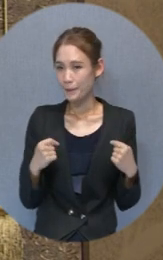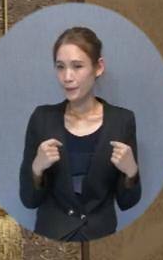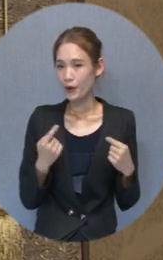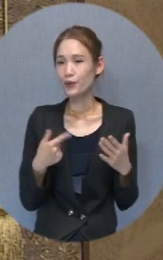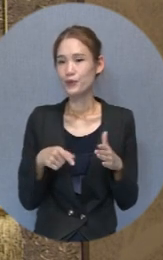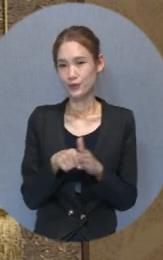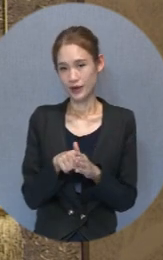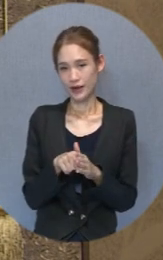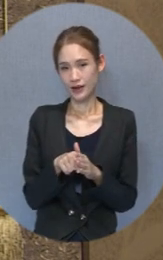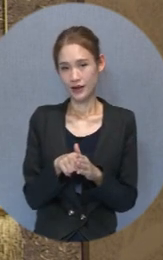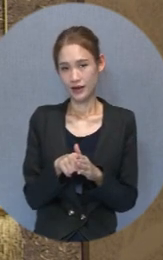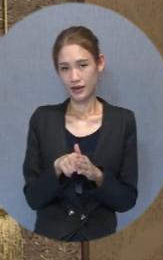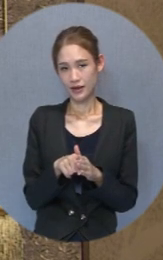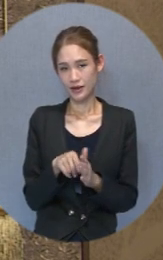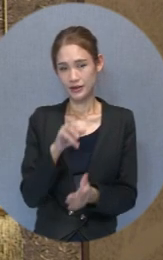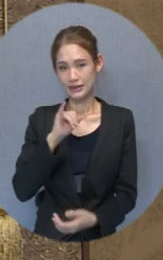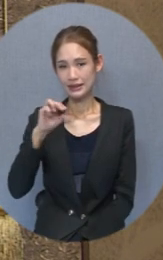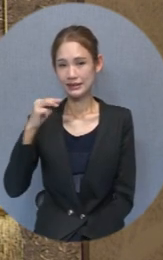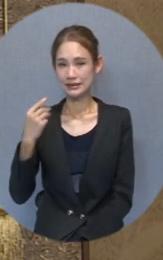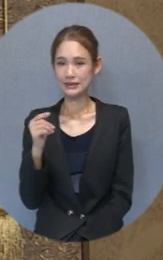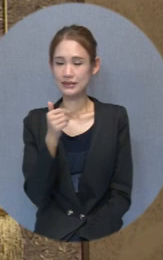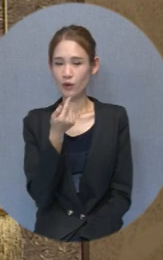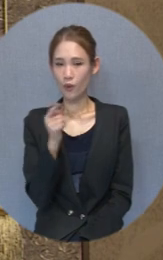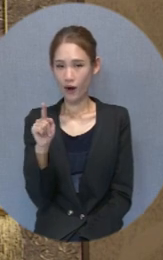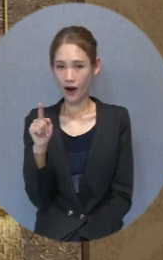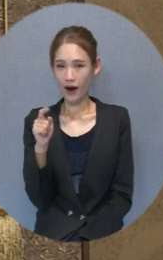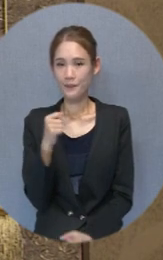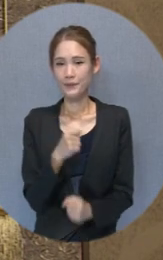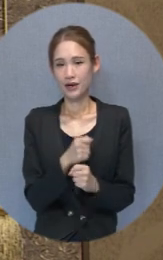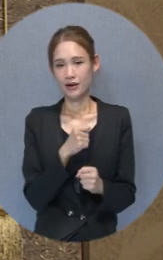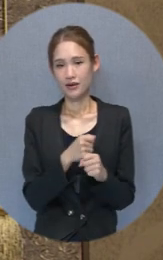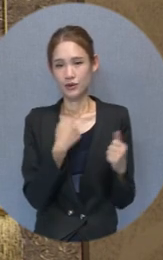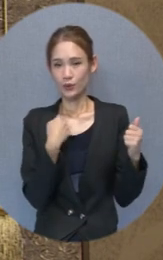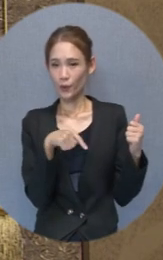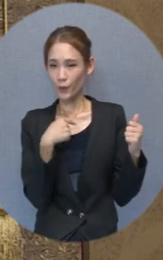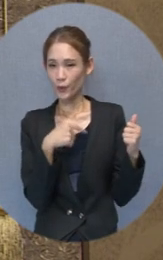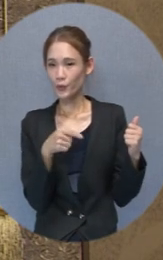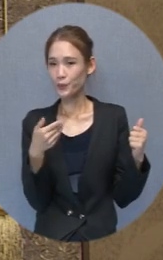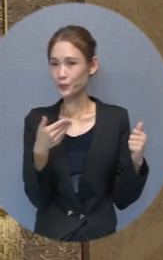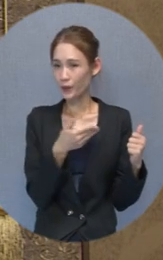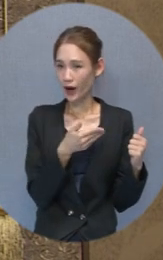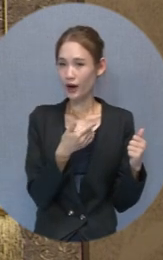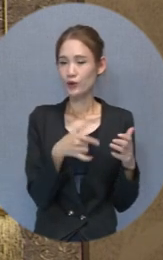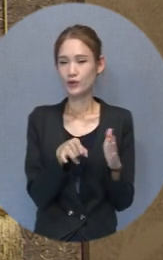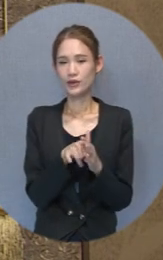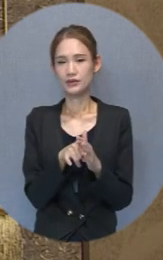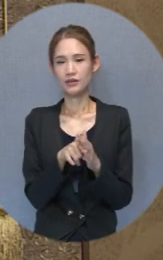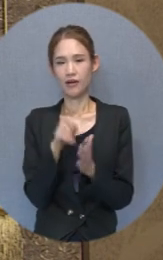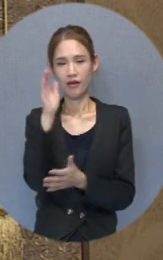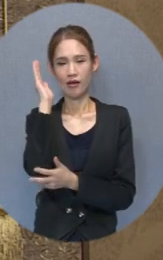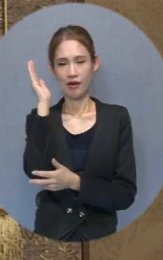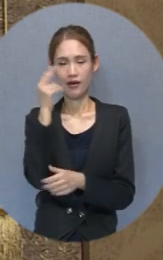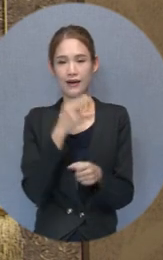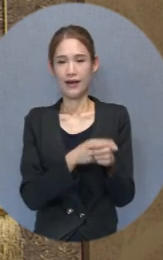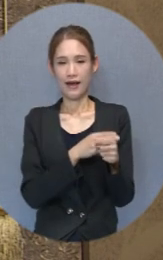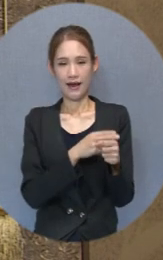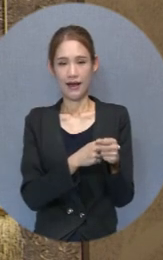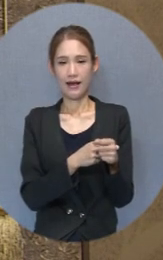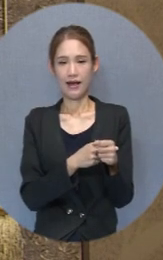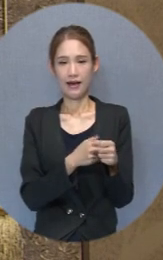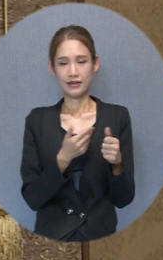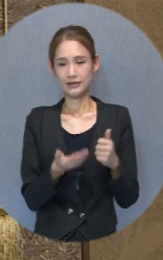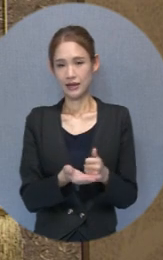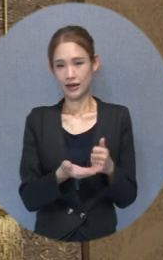있어야 되잖아요. 그래서 네. 키트화를 시키고 이것들을 교육을 할 수 있게끔 강사를 경력 단절 여성들을